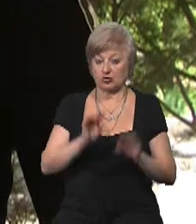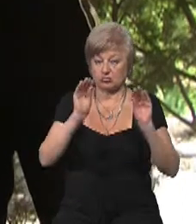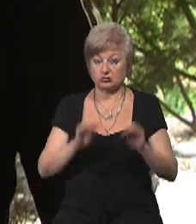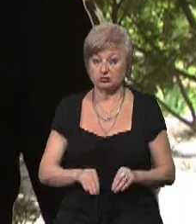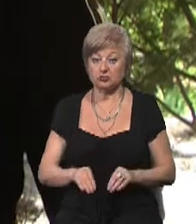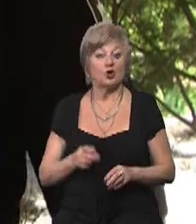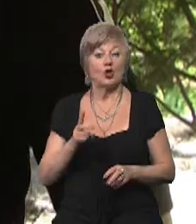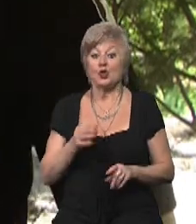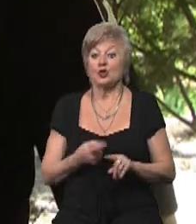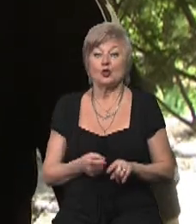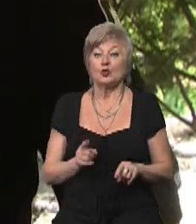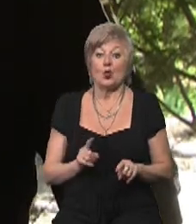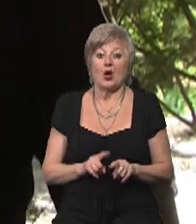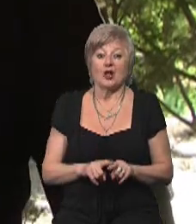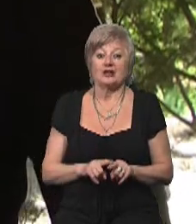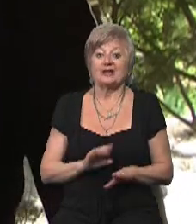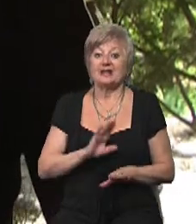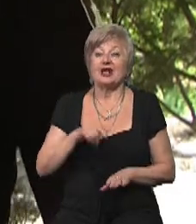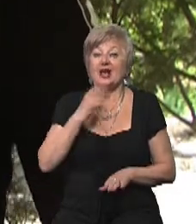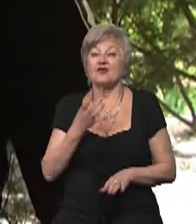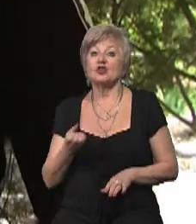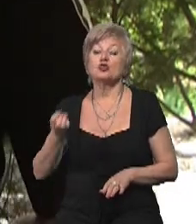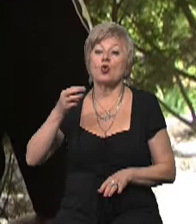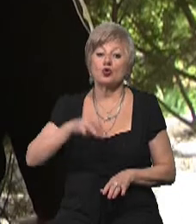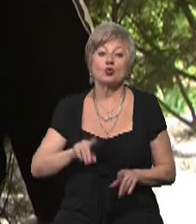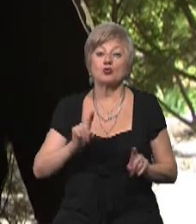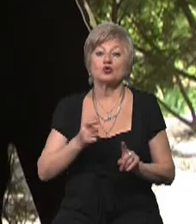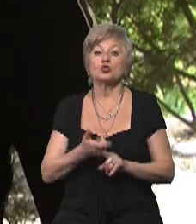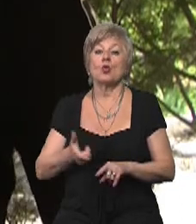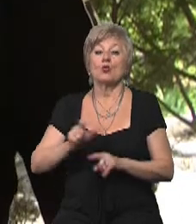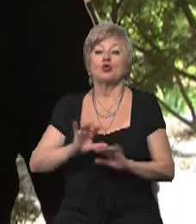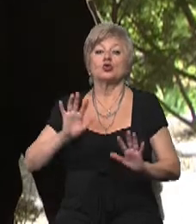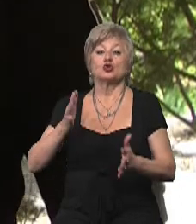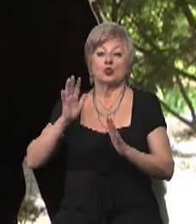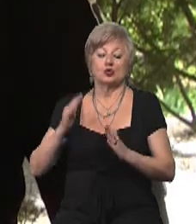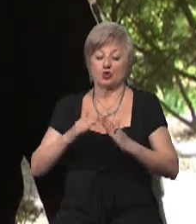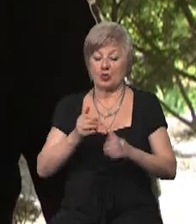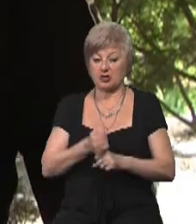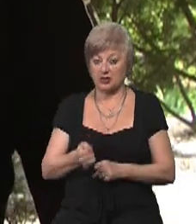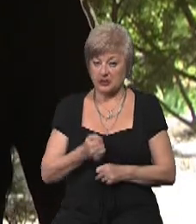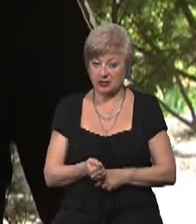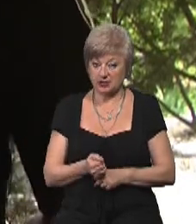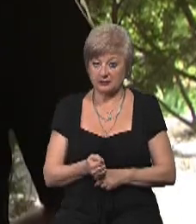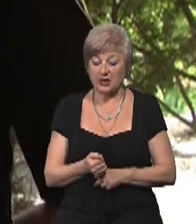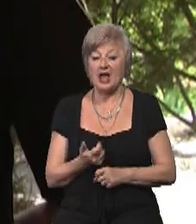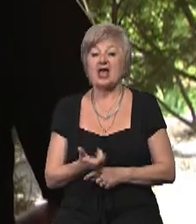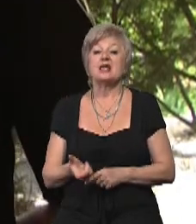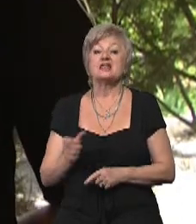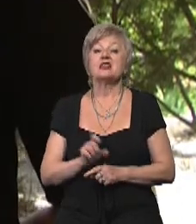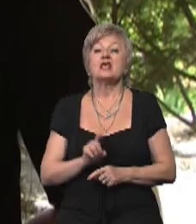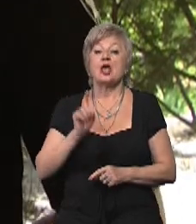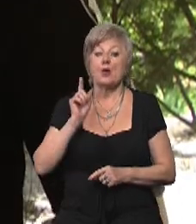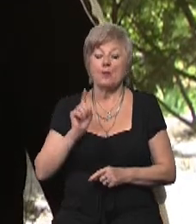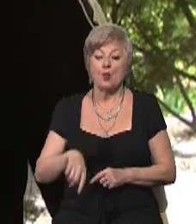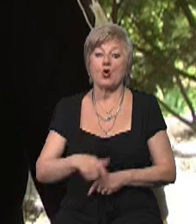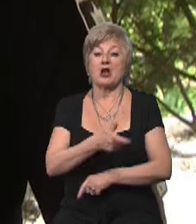Але це ні в коєму разі не говорить про те, що погіршилася ситуація щодо домашнього насильства. Тим паче, що поліція